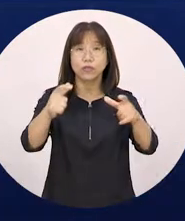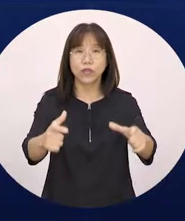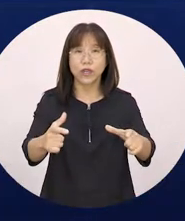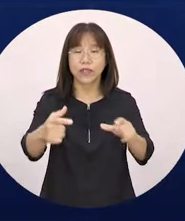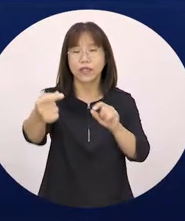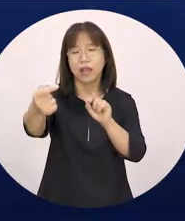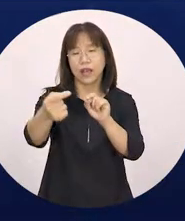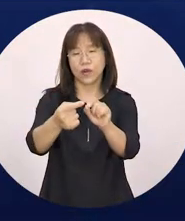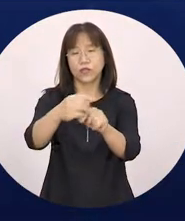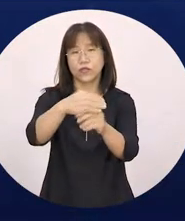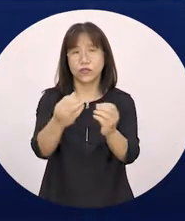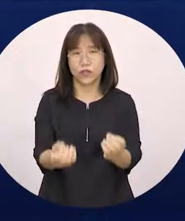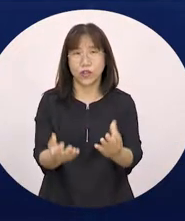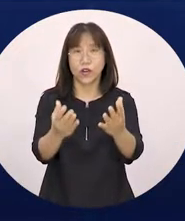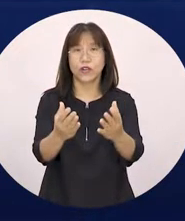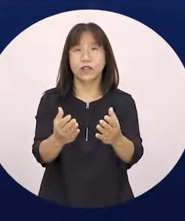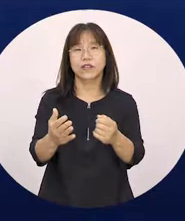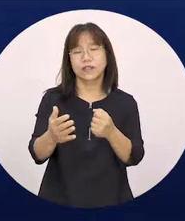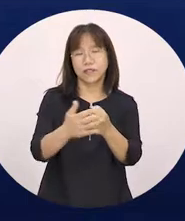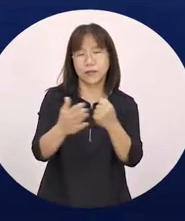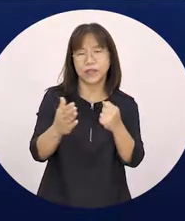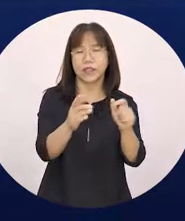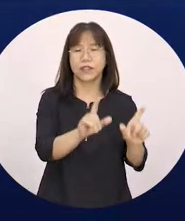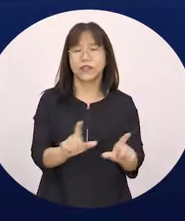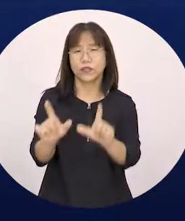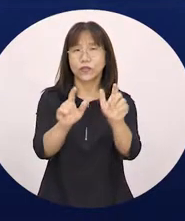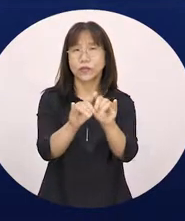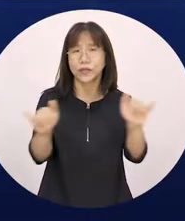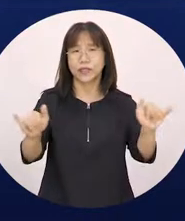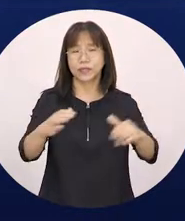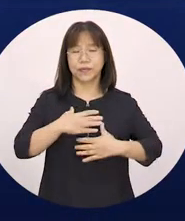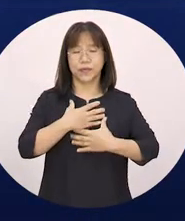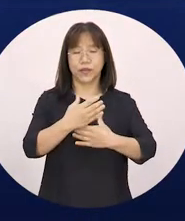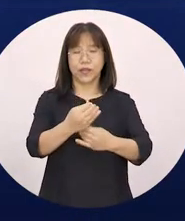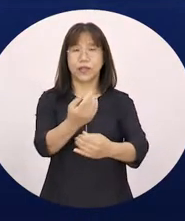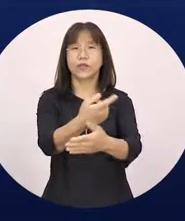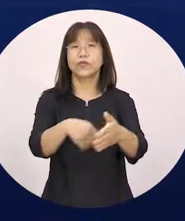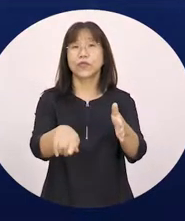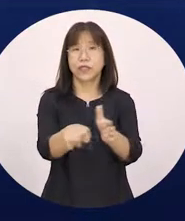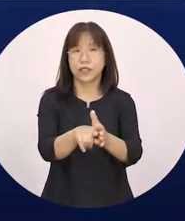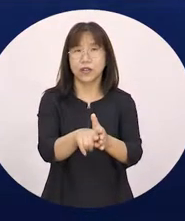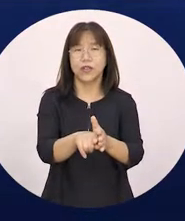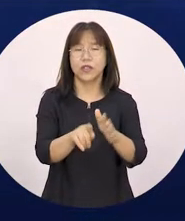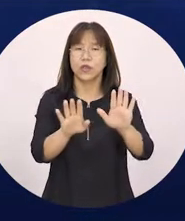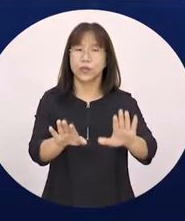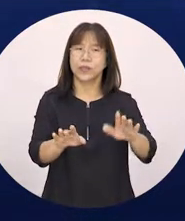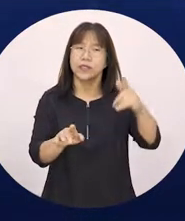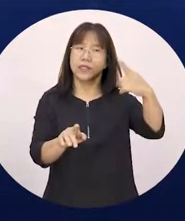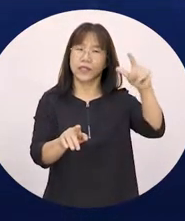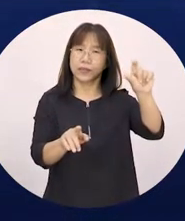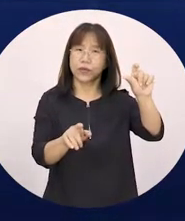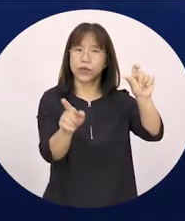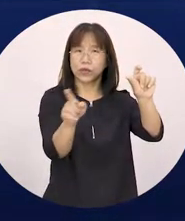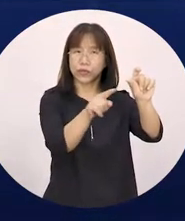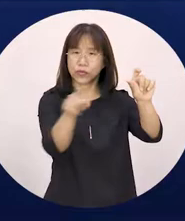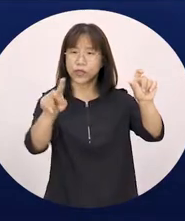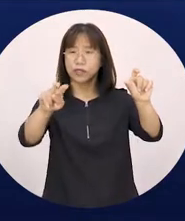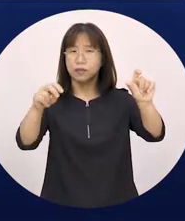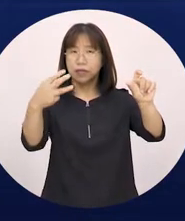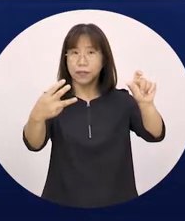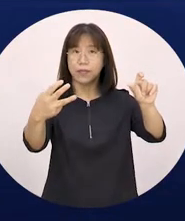강서구가 다가오는 추석을 앞두고 국민들이 안전하고 편안한 명절을 보낼 수 있도록 오는 15일부터 23일까지